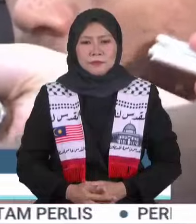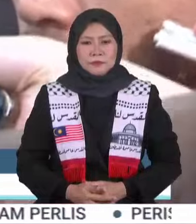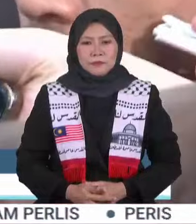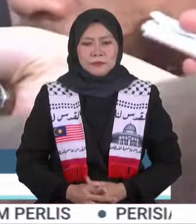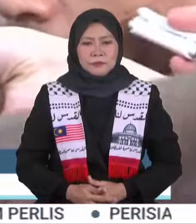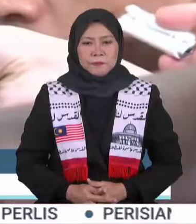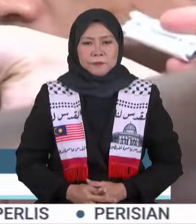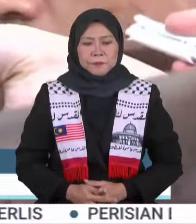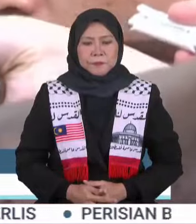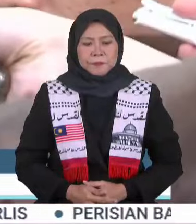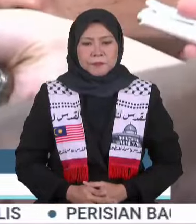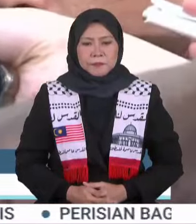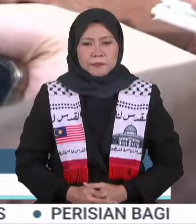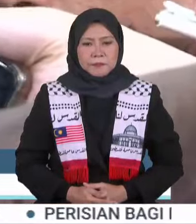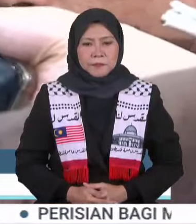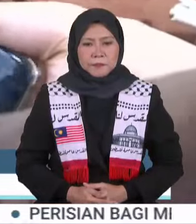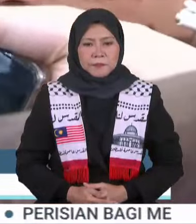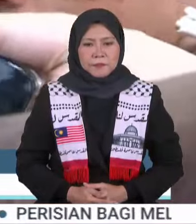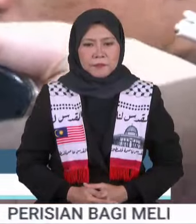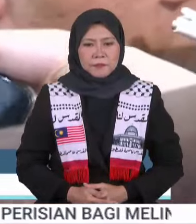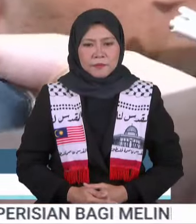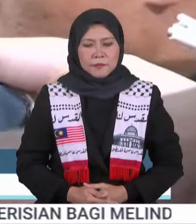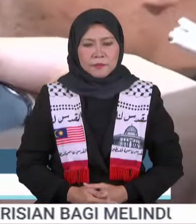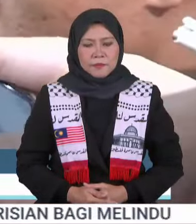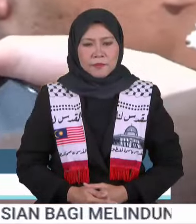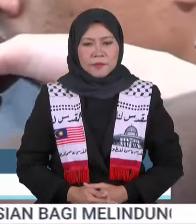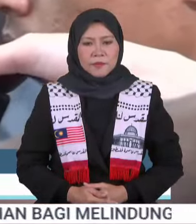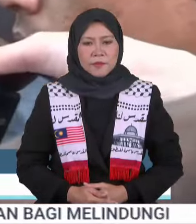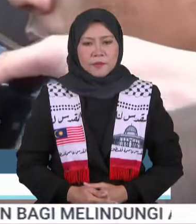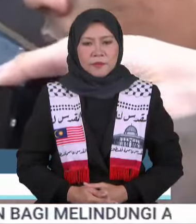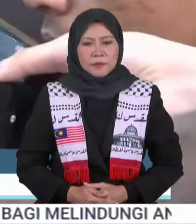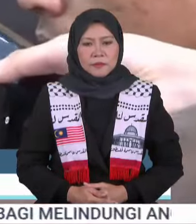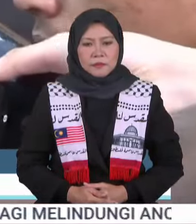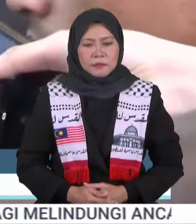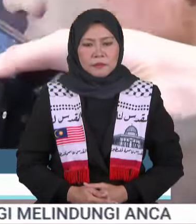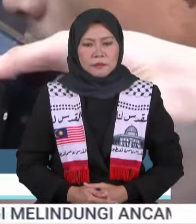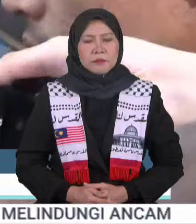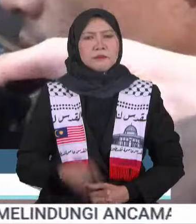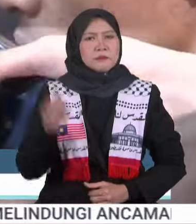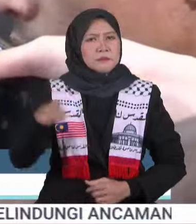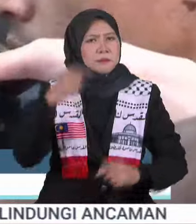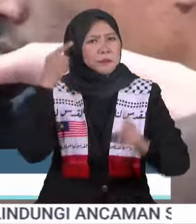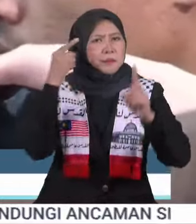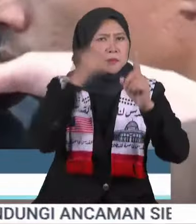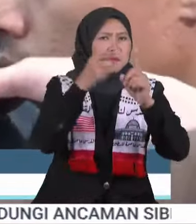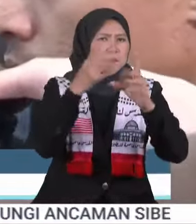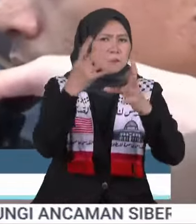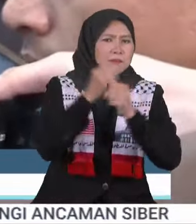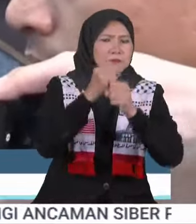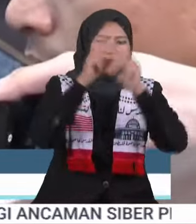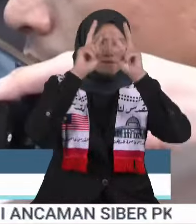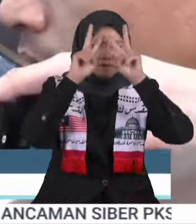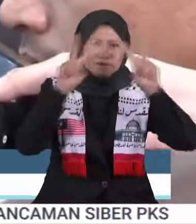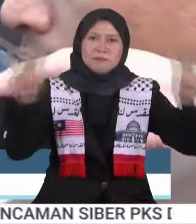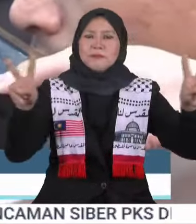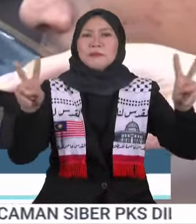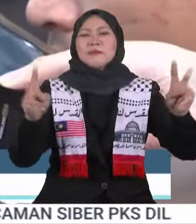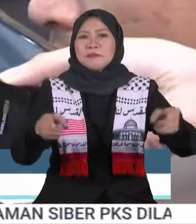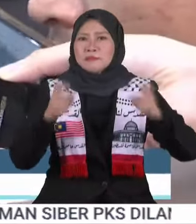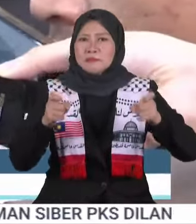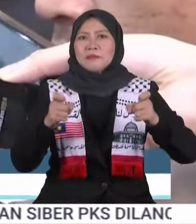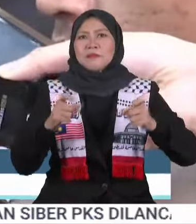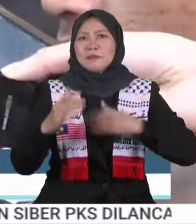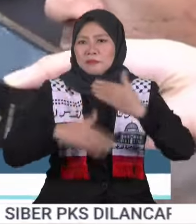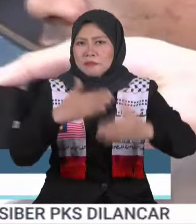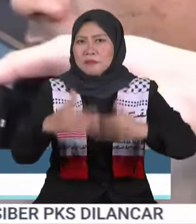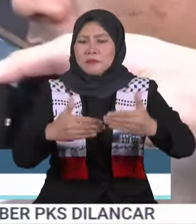Meletakkan beberapa prinsip mencapai perdamaian segera yang agak